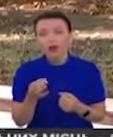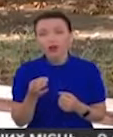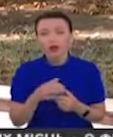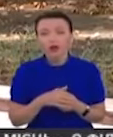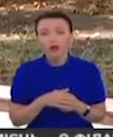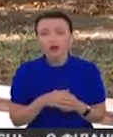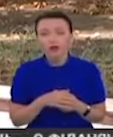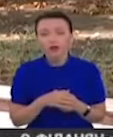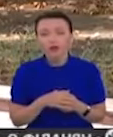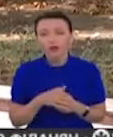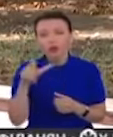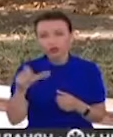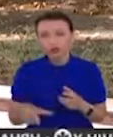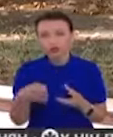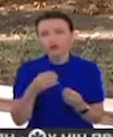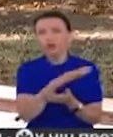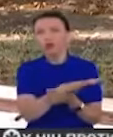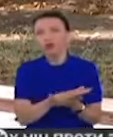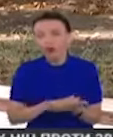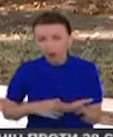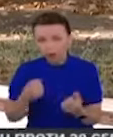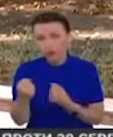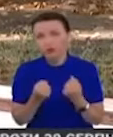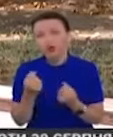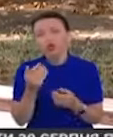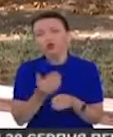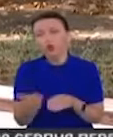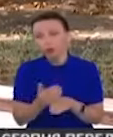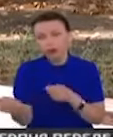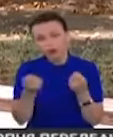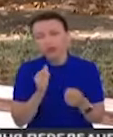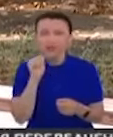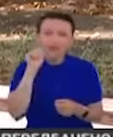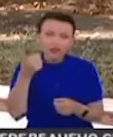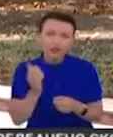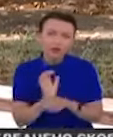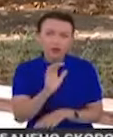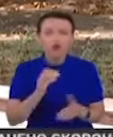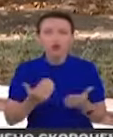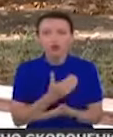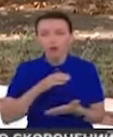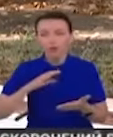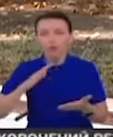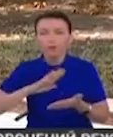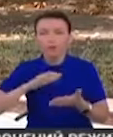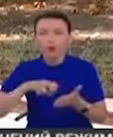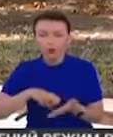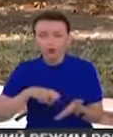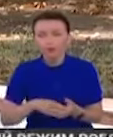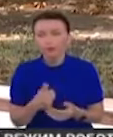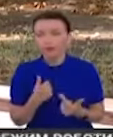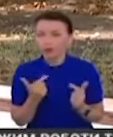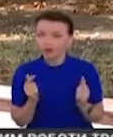продлил поездку, и он сможет завести чуть позже, либо на следующий день отправить новой почтой. Я